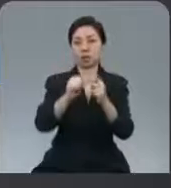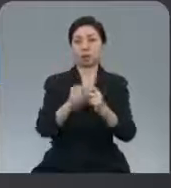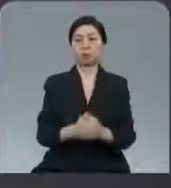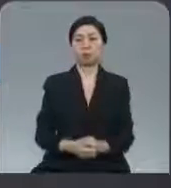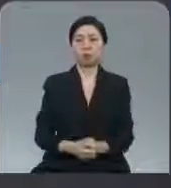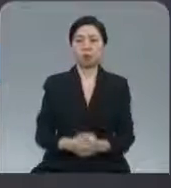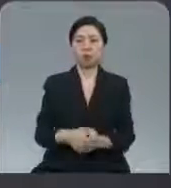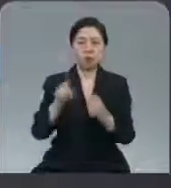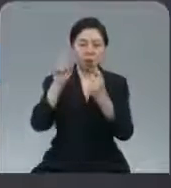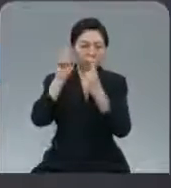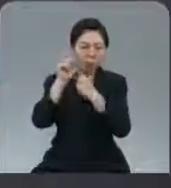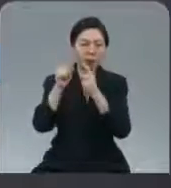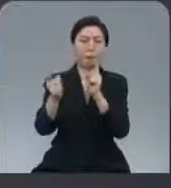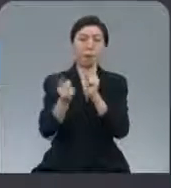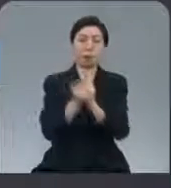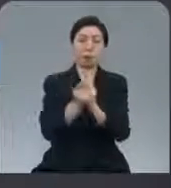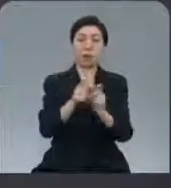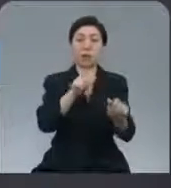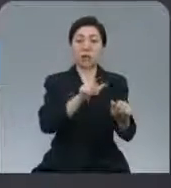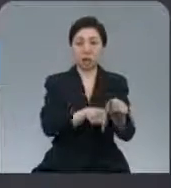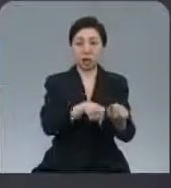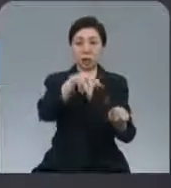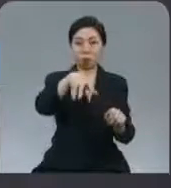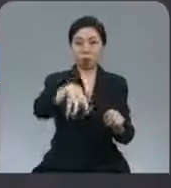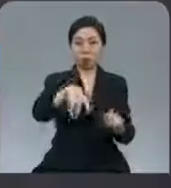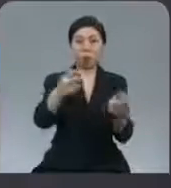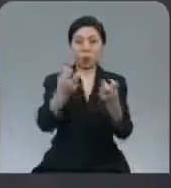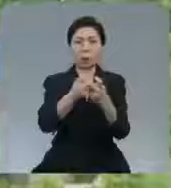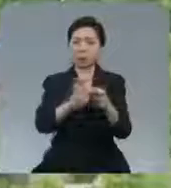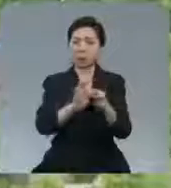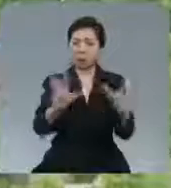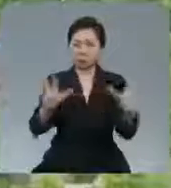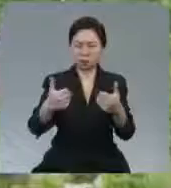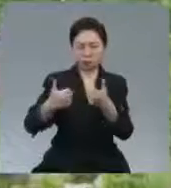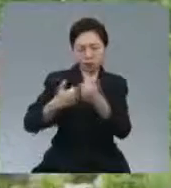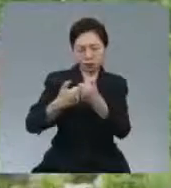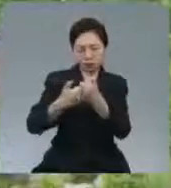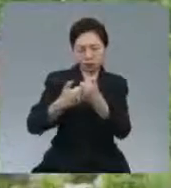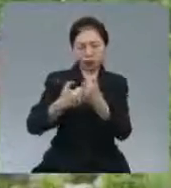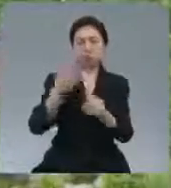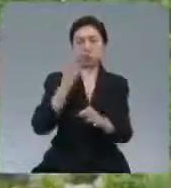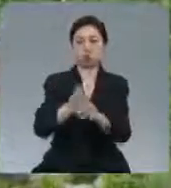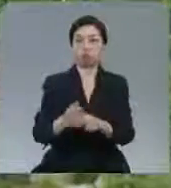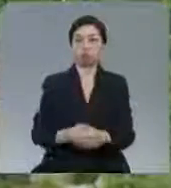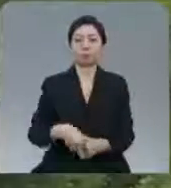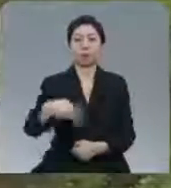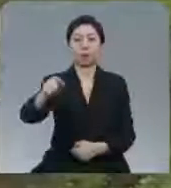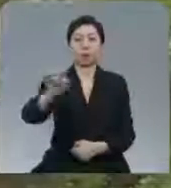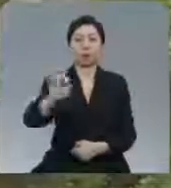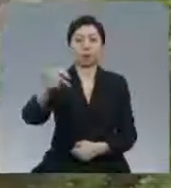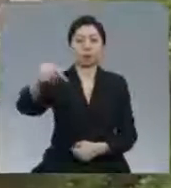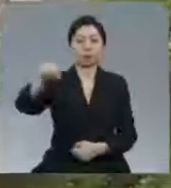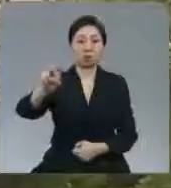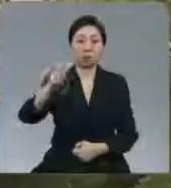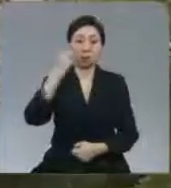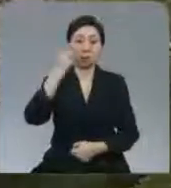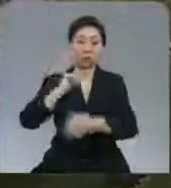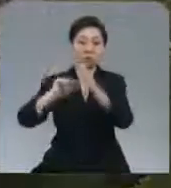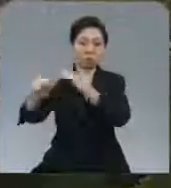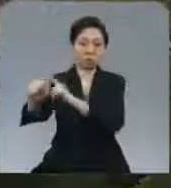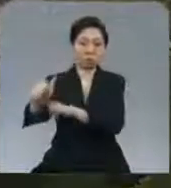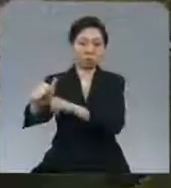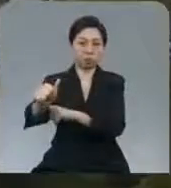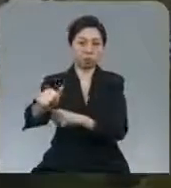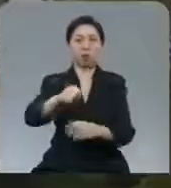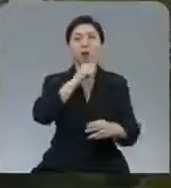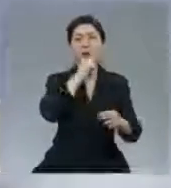trong vòng 1 tháng tại Seoul và Washington trưởng đoàn đàm phán hạt nhân Hàn Quốc nô kiểu tóc nhấn mạnh hai nước đang có sự trao đổi hết sức